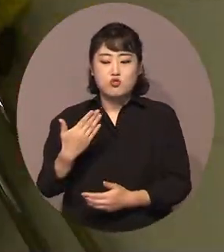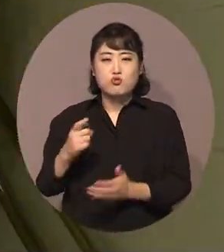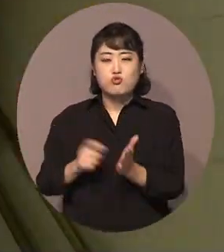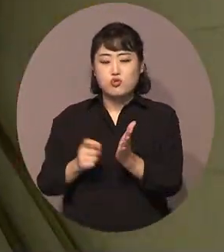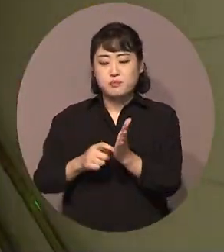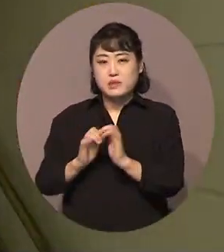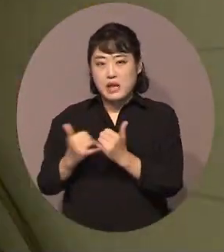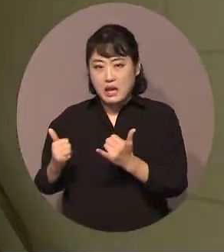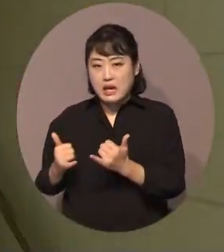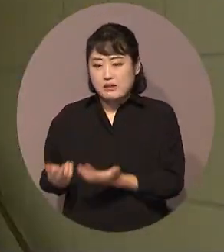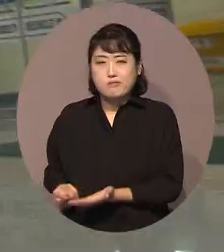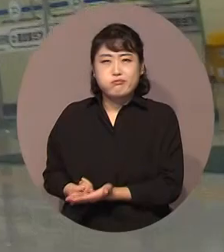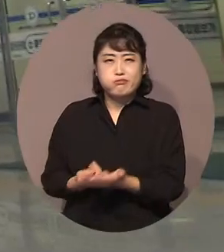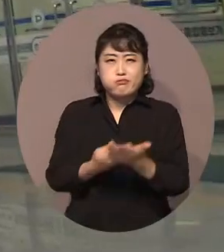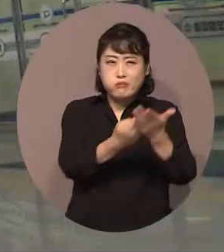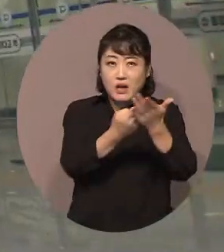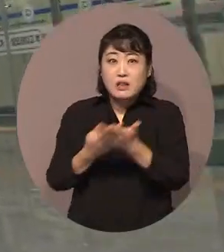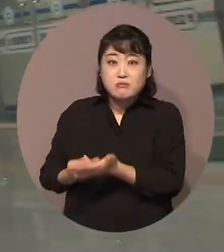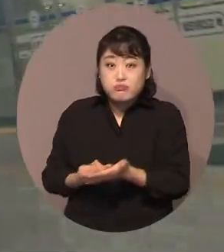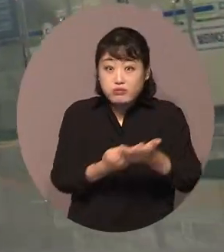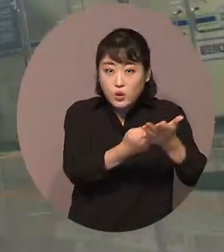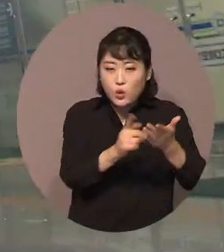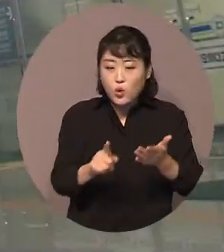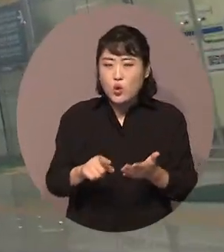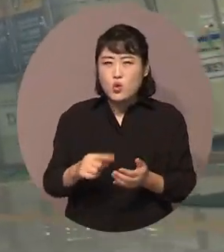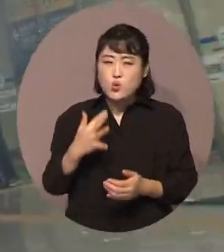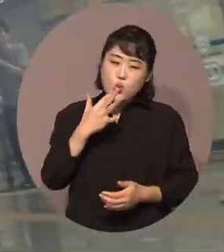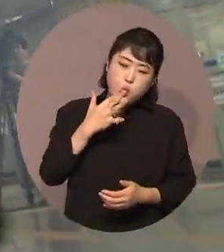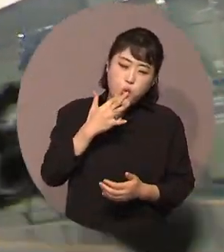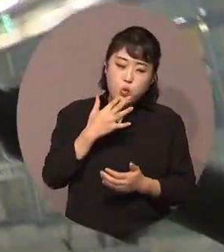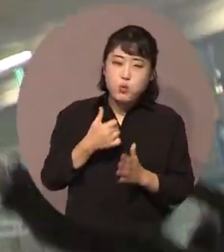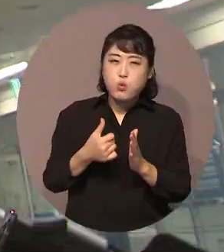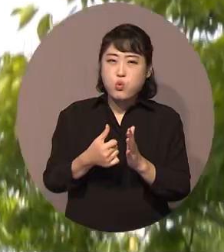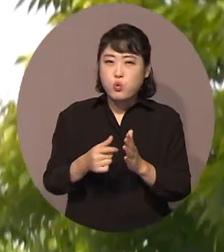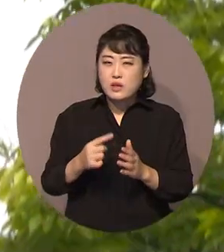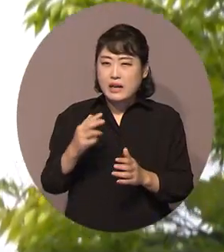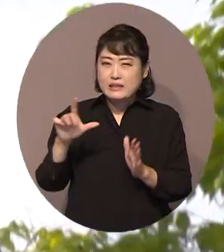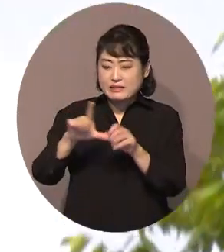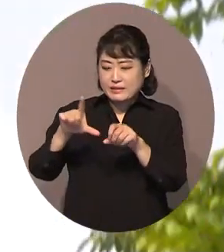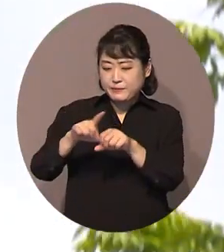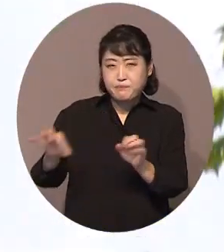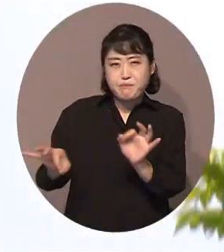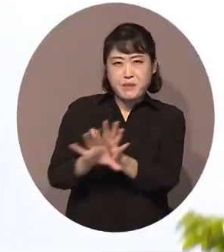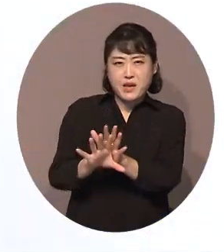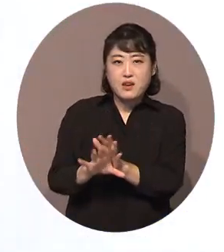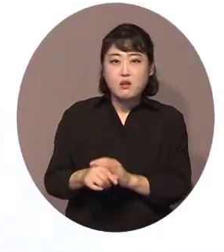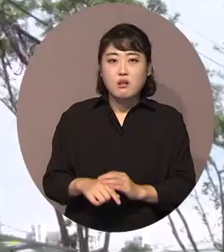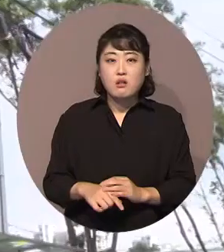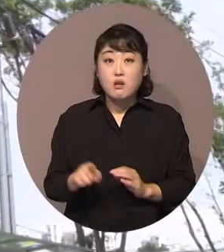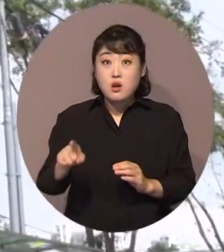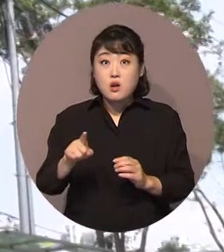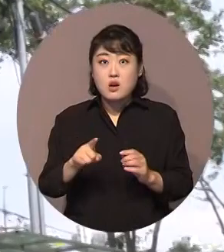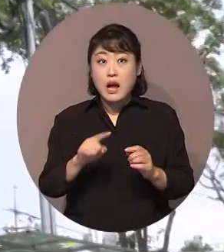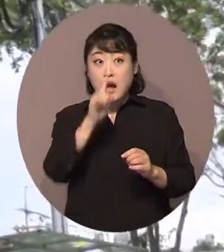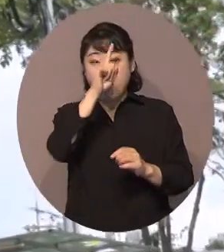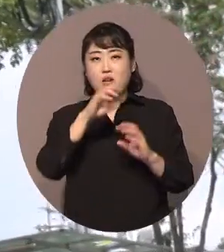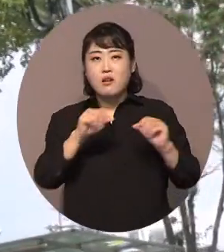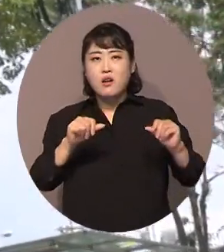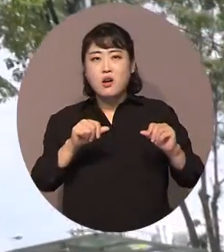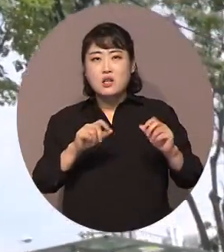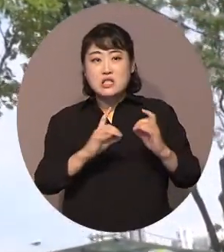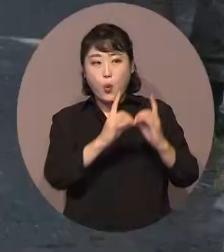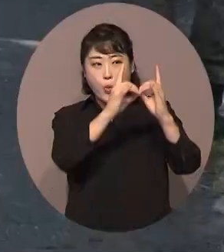구급대원들이 사상자를 이송하고 남아있는 유독 물질을 없앱니다. 지상에서는 공격을 벌인 드론과